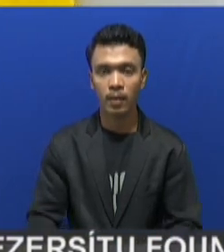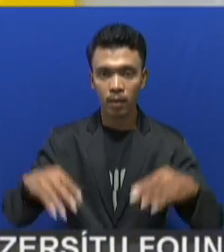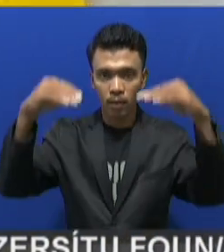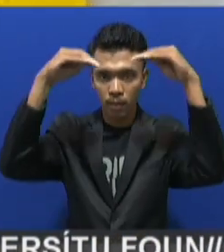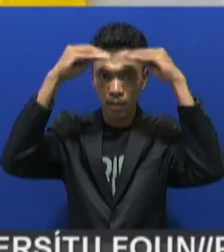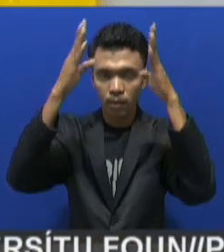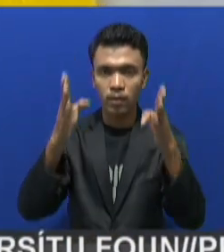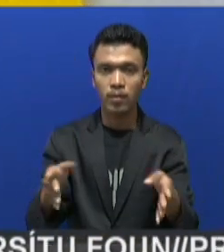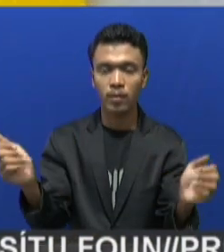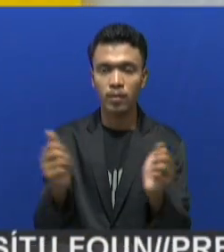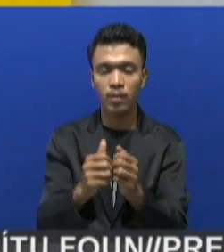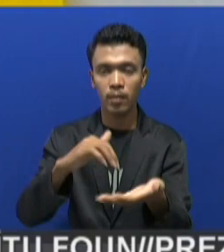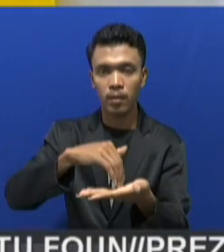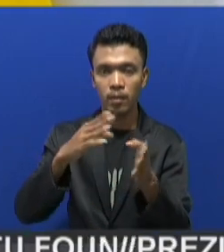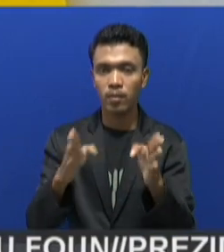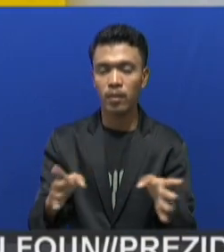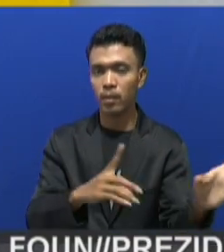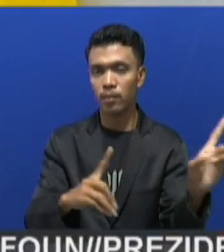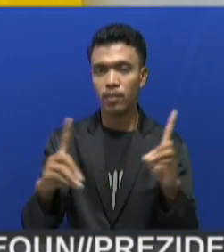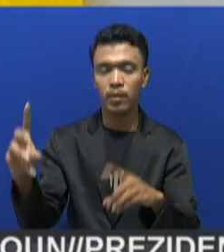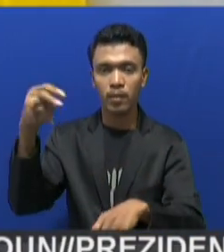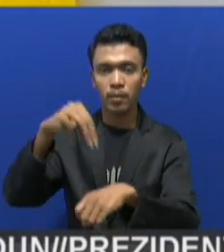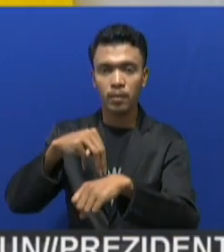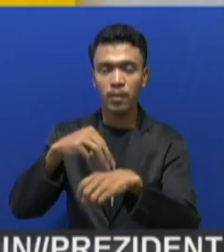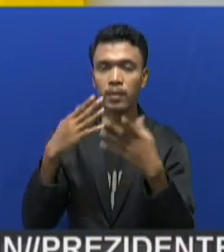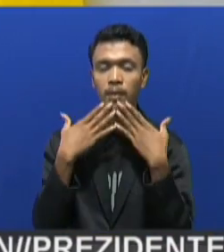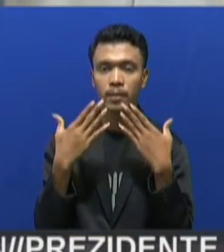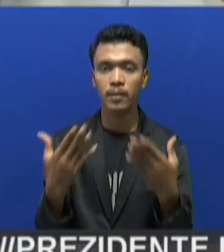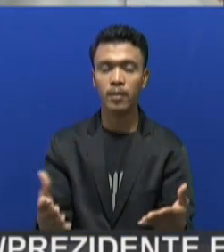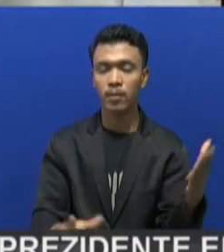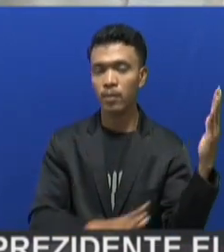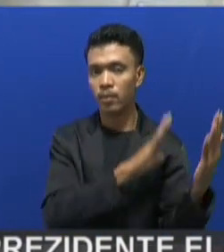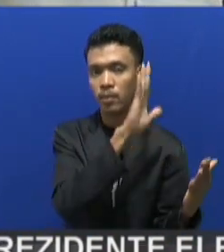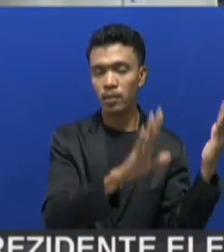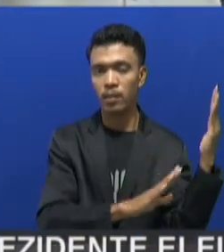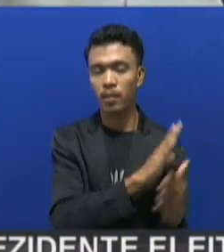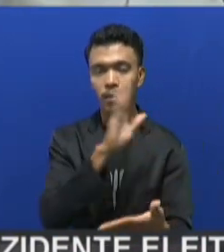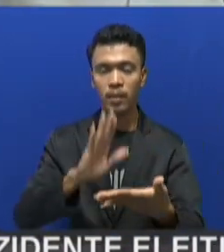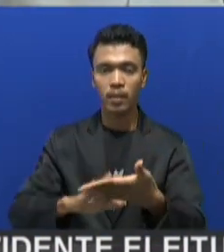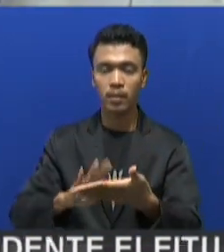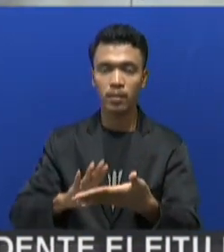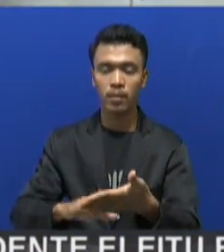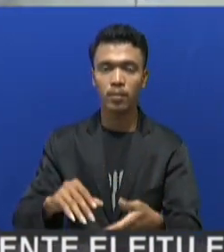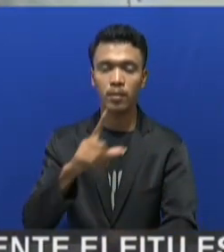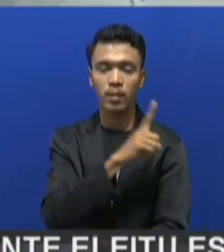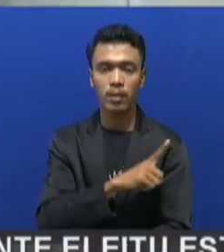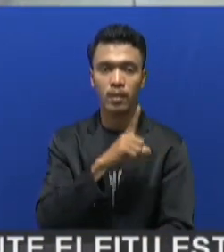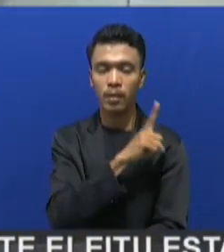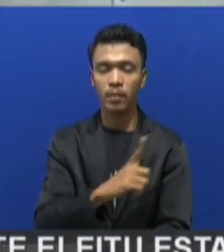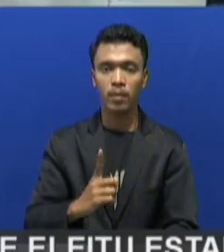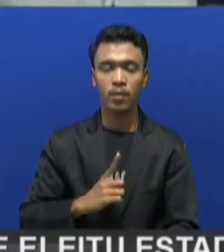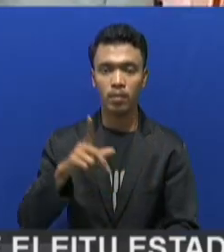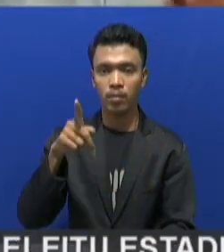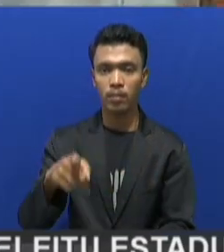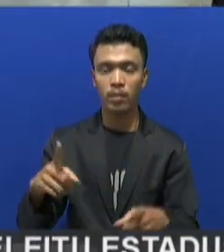Profesores no estudanti realiza misa agradecimento ho diselebra aniversario Sekolah Sekundaria Jeral Larry Anan Timur Los